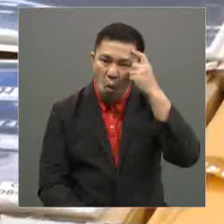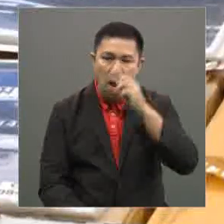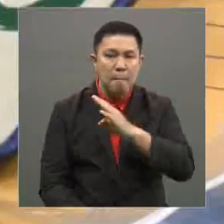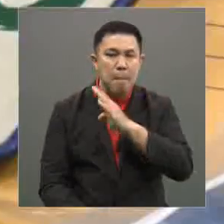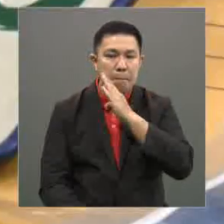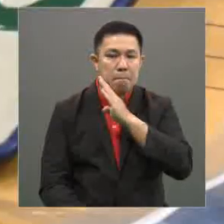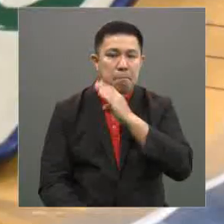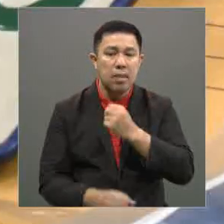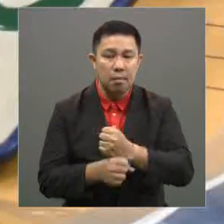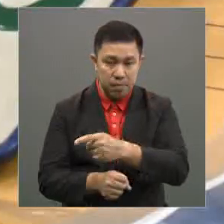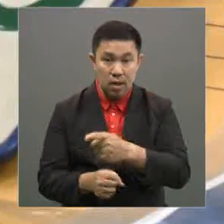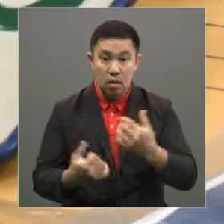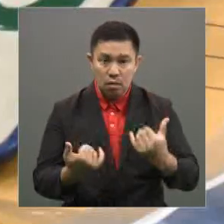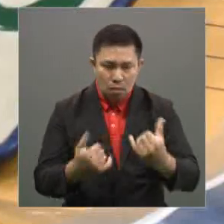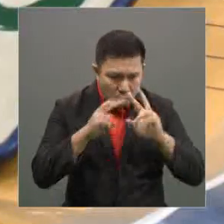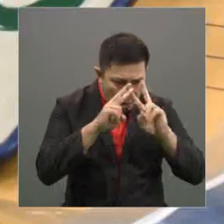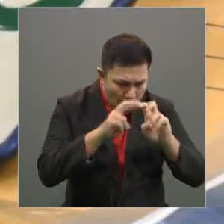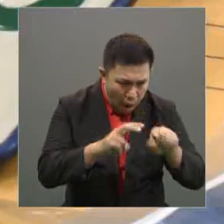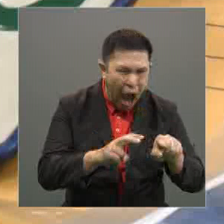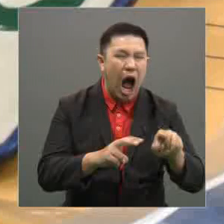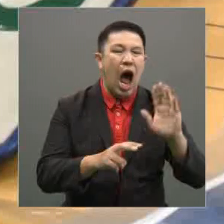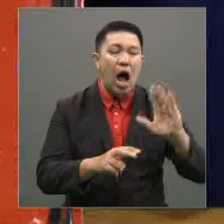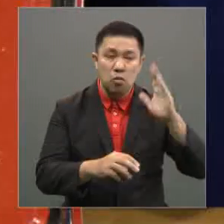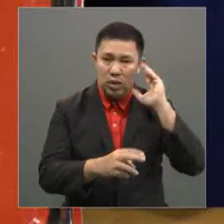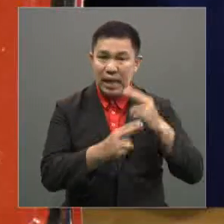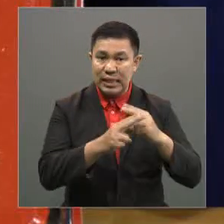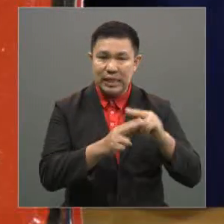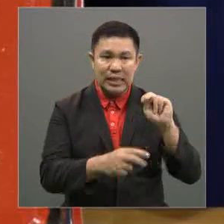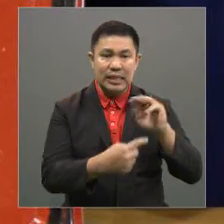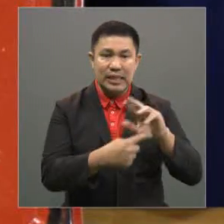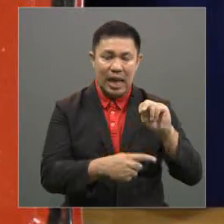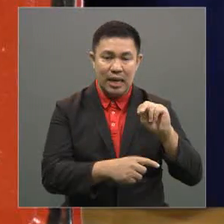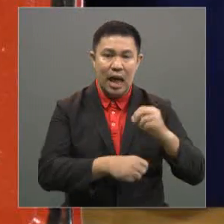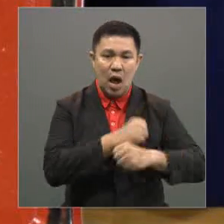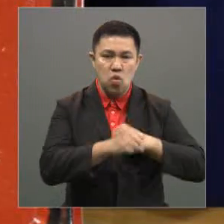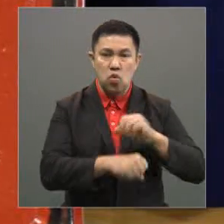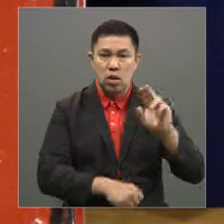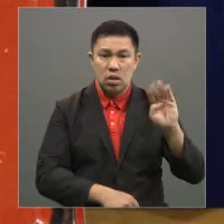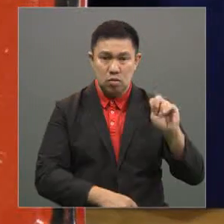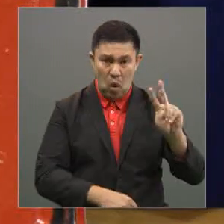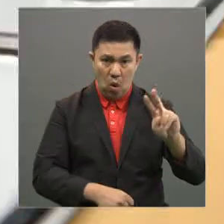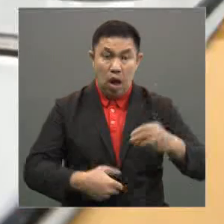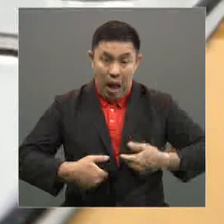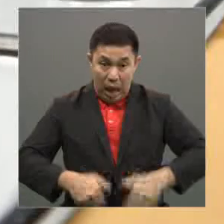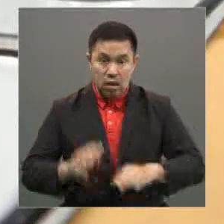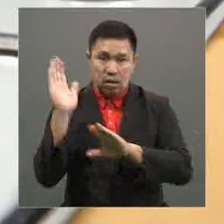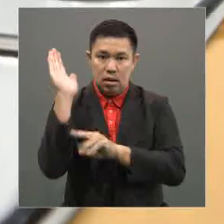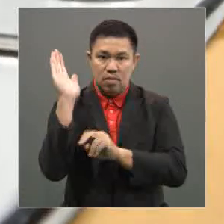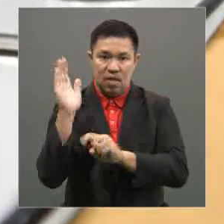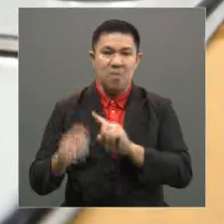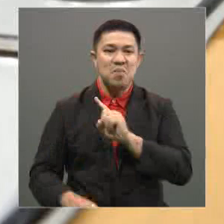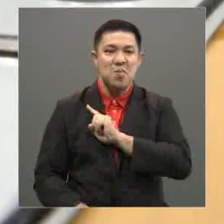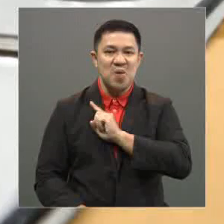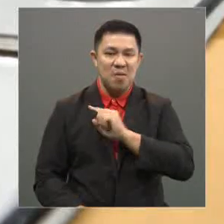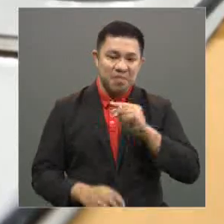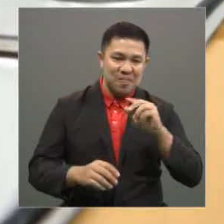สวนขยายผลจนทราบว่ามีนายนันทวุฒิอายุ 42ปีชาวนครศรีธรรมราชทำหน้าที่เป็นแอดมินเพจมา